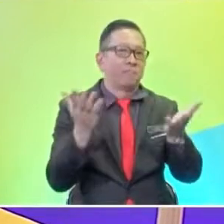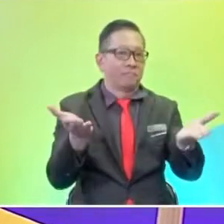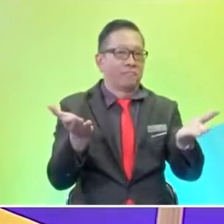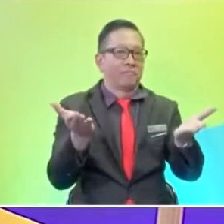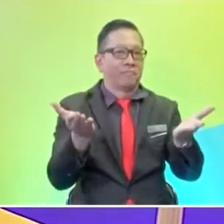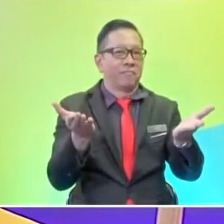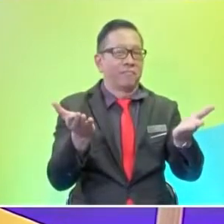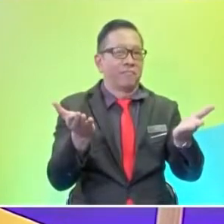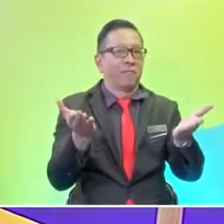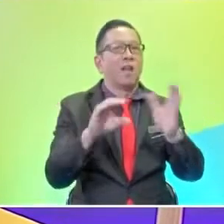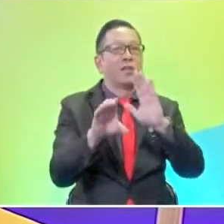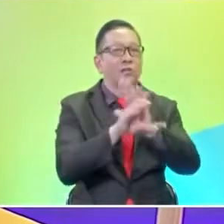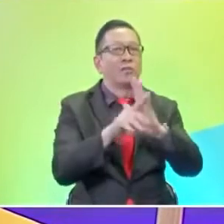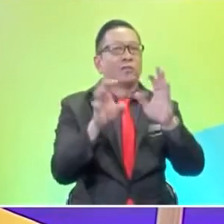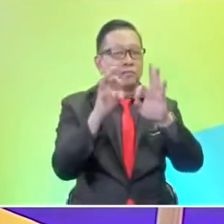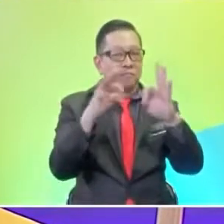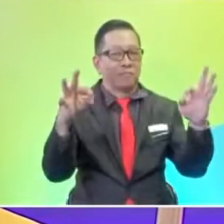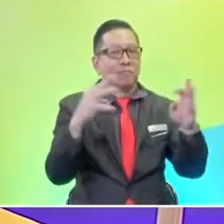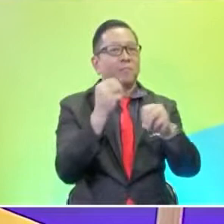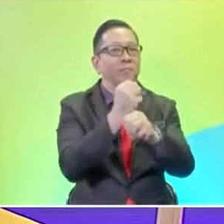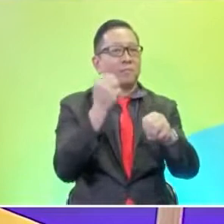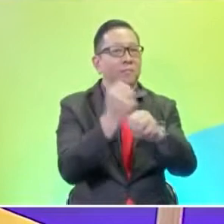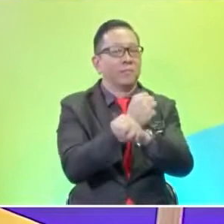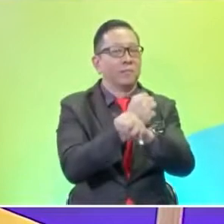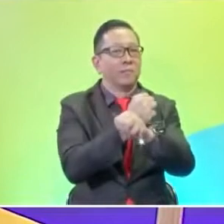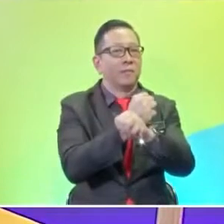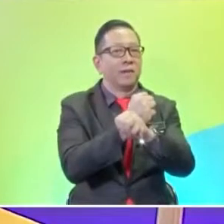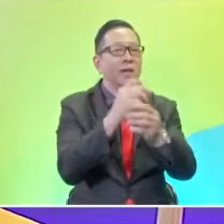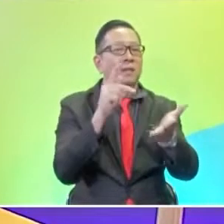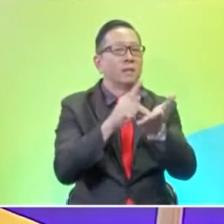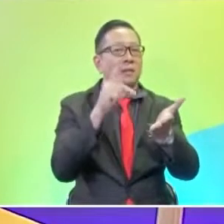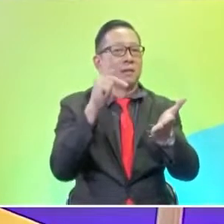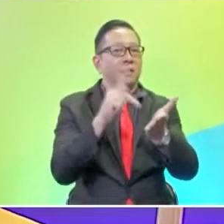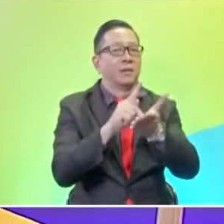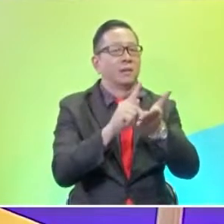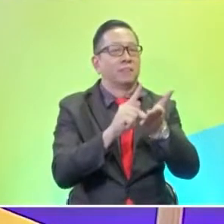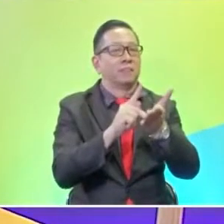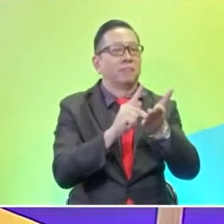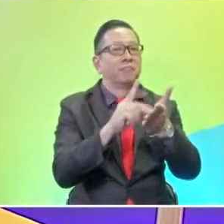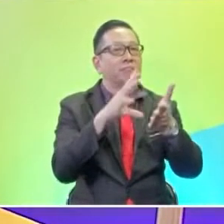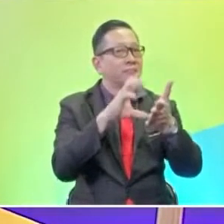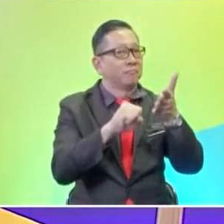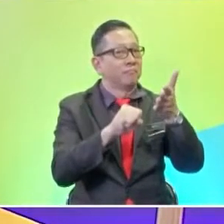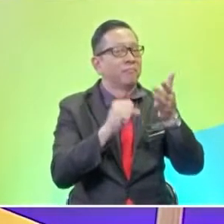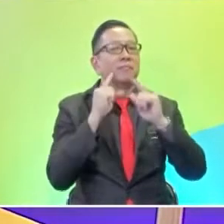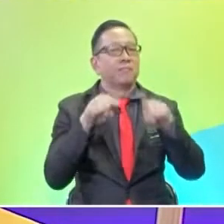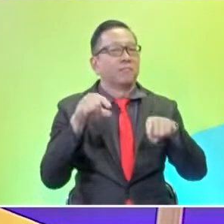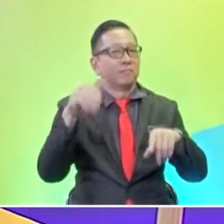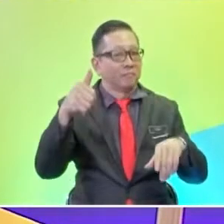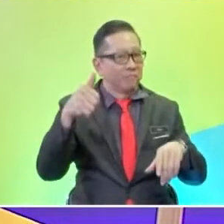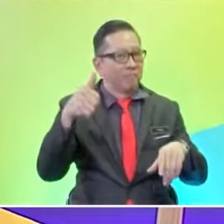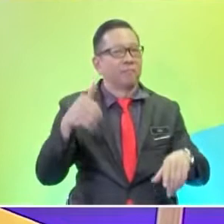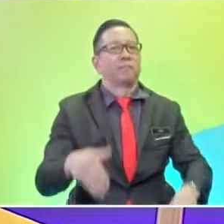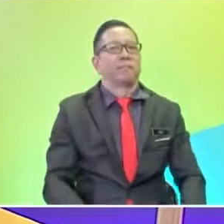inilah contoh soal matematika operasi tolak yang penuh Tapi jawabannya belum lagi atau belum